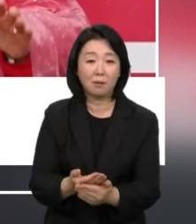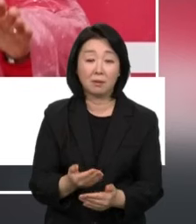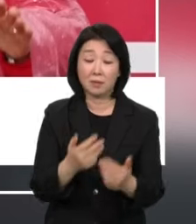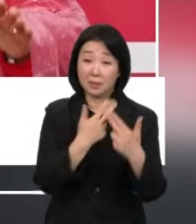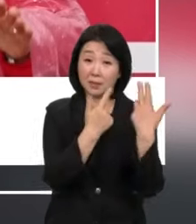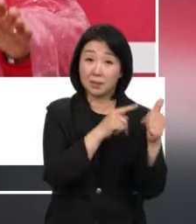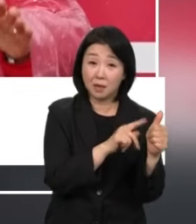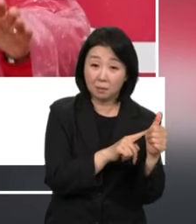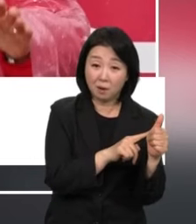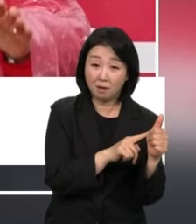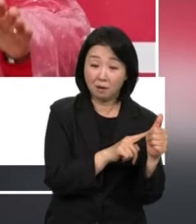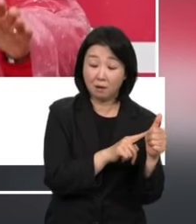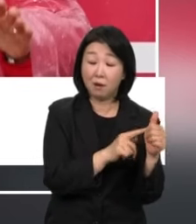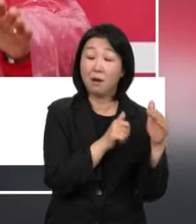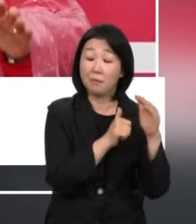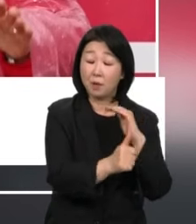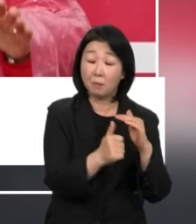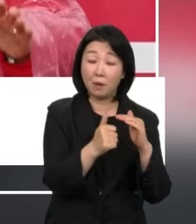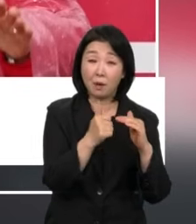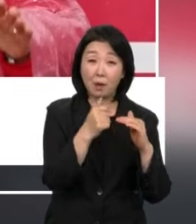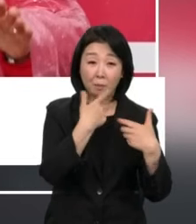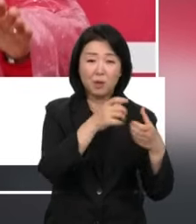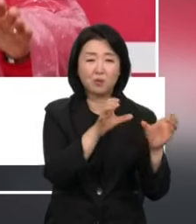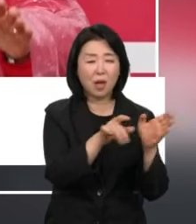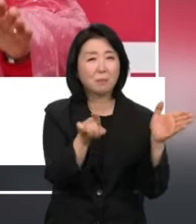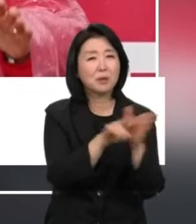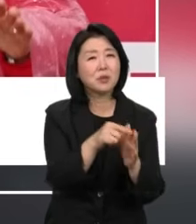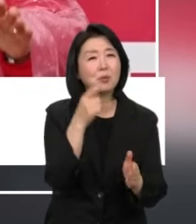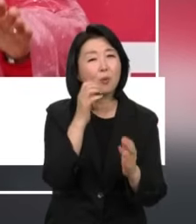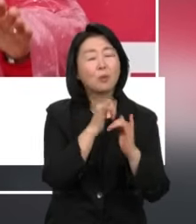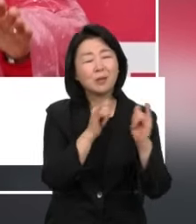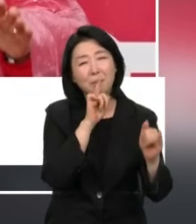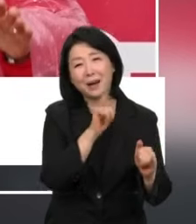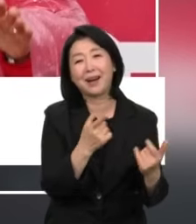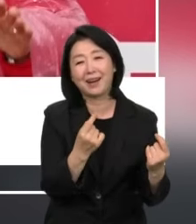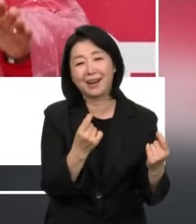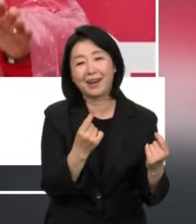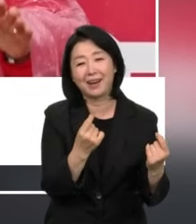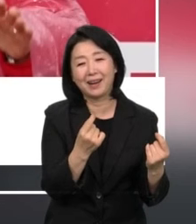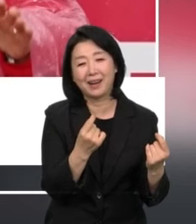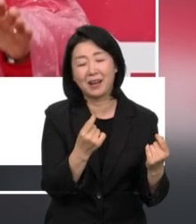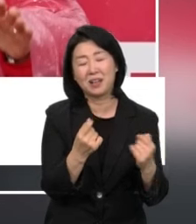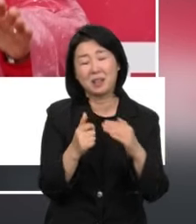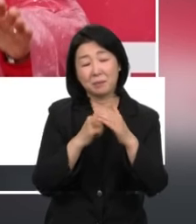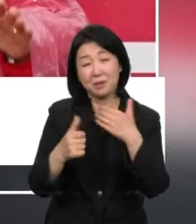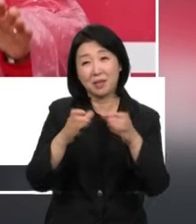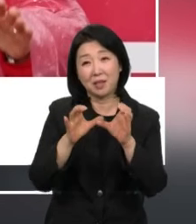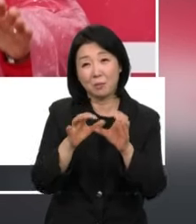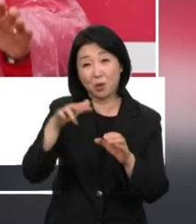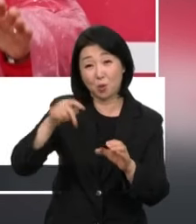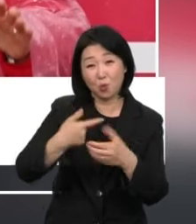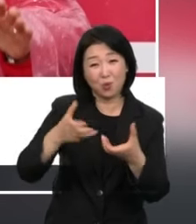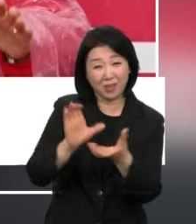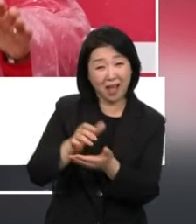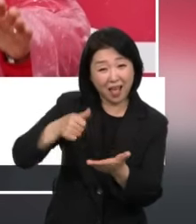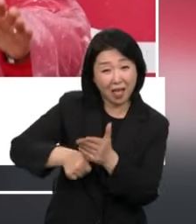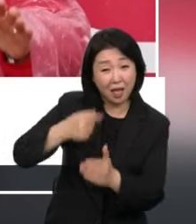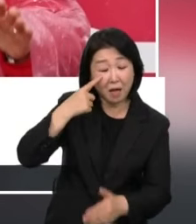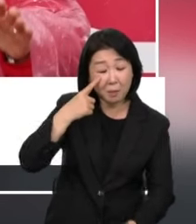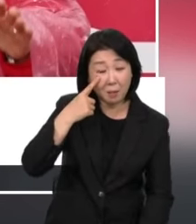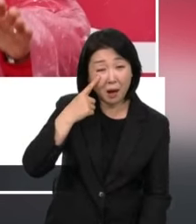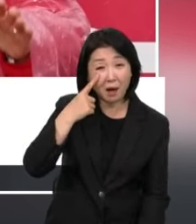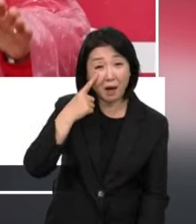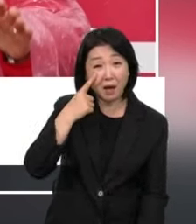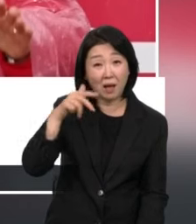이재명 대표의 민주당을 좀 못 믿는 사람들이 또 이제 하는 얘기겠죠. 비례대표는 조국 혁신당을 진짜 그래서 지국비조라는